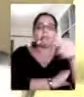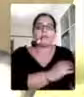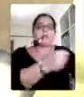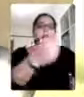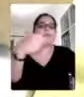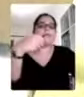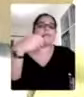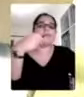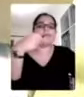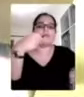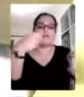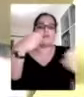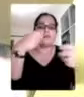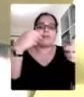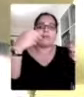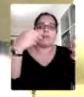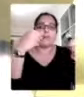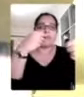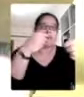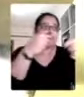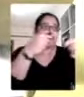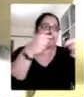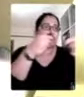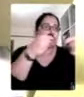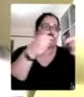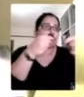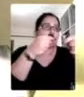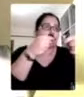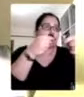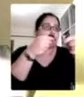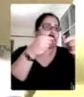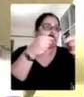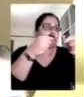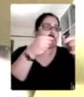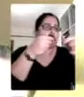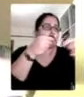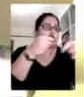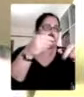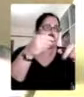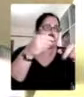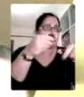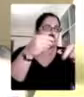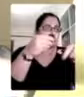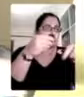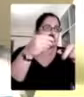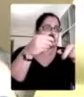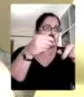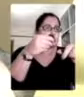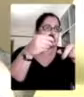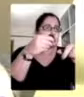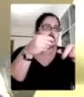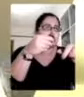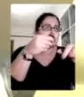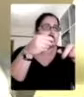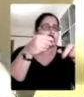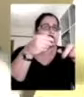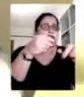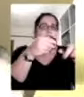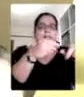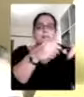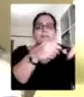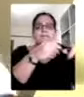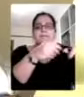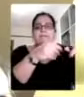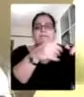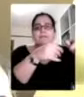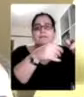Bakın Halil Demir sormuş Elif Hanım. Yeni konuştuğumuzu bilmiyorum ama Zippo hakkında ne düşünüyorsunuz diye söylemiş. Ya yani Zippo'lar çakmak, şahsi görüşüm